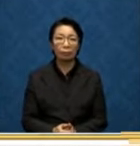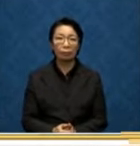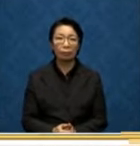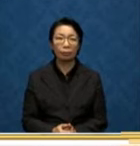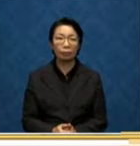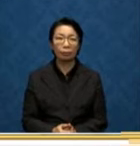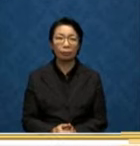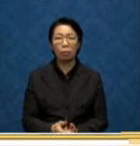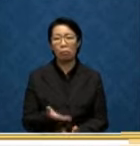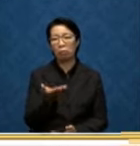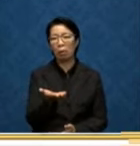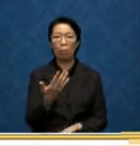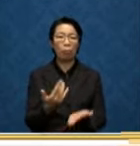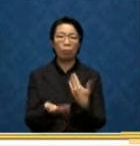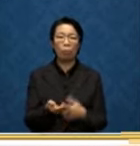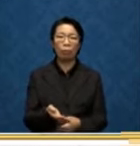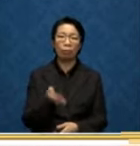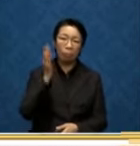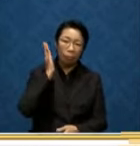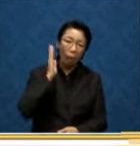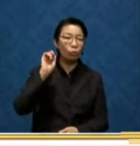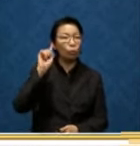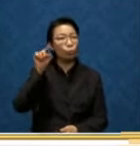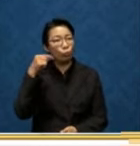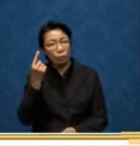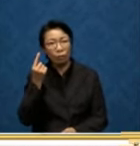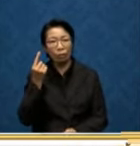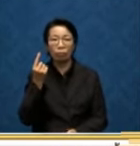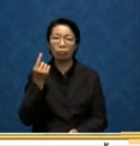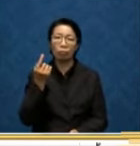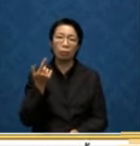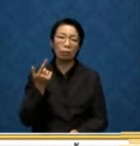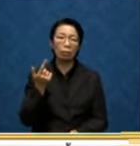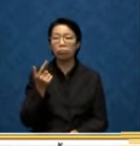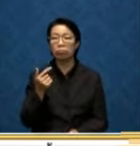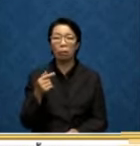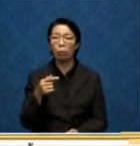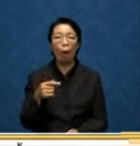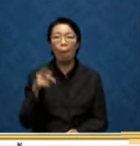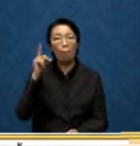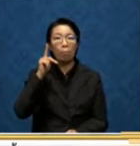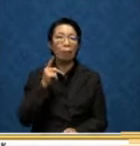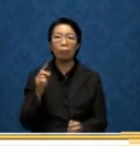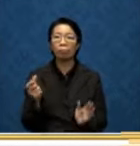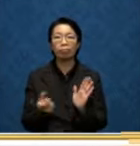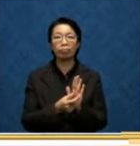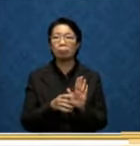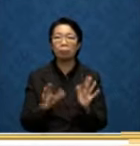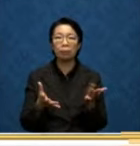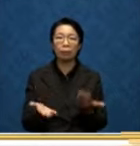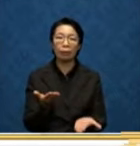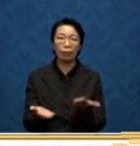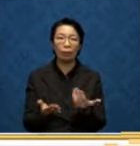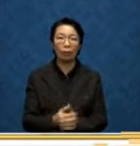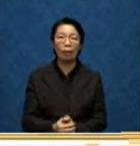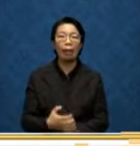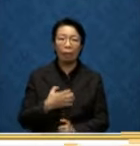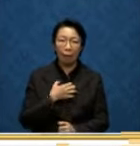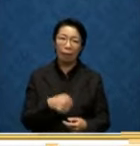เพศใดก็แล้วแต่เพศหญิงเพศชายหรือไม่ระบุสภาพเพศขอให้กำลังใ